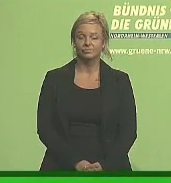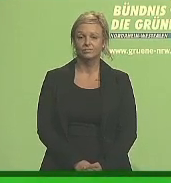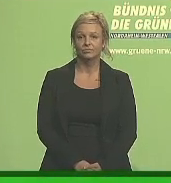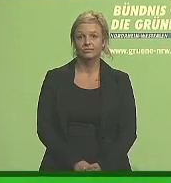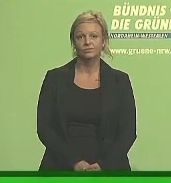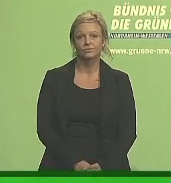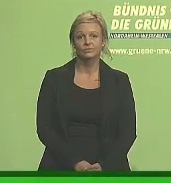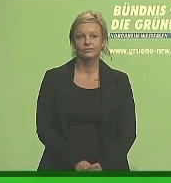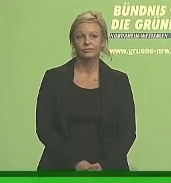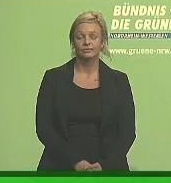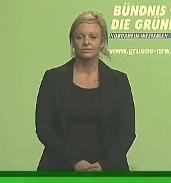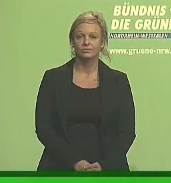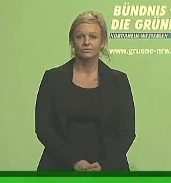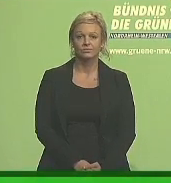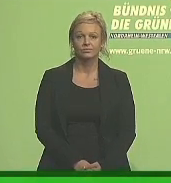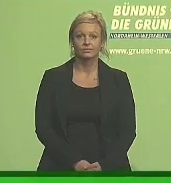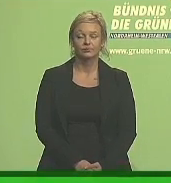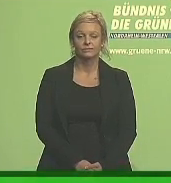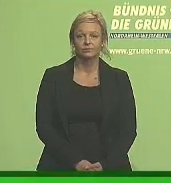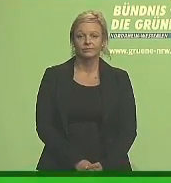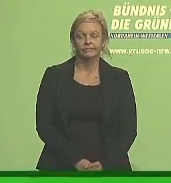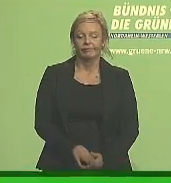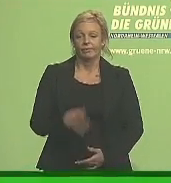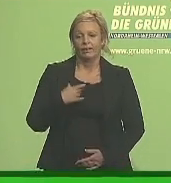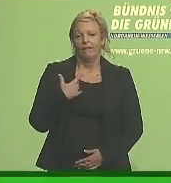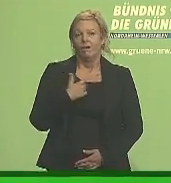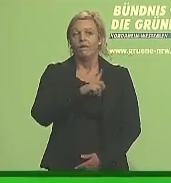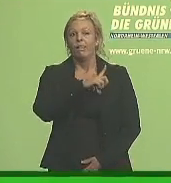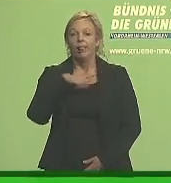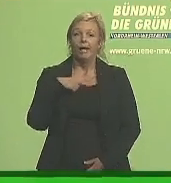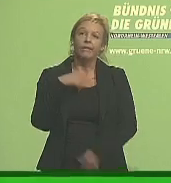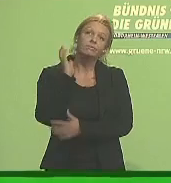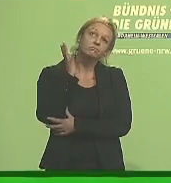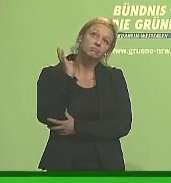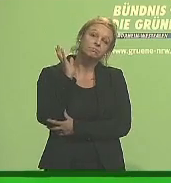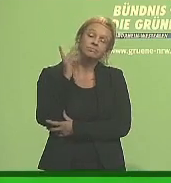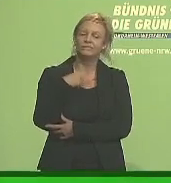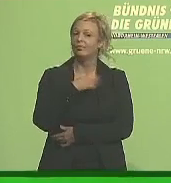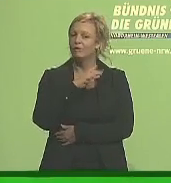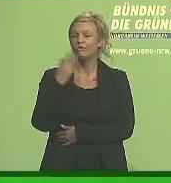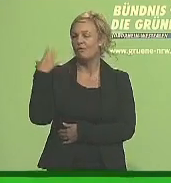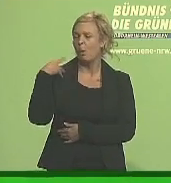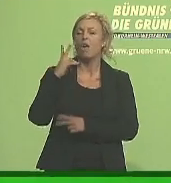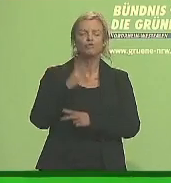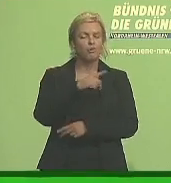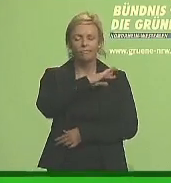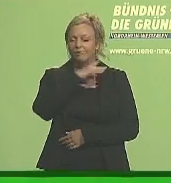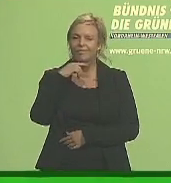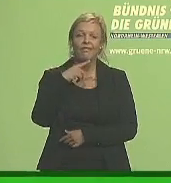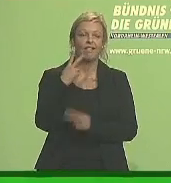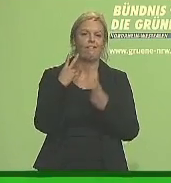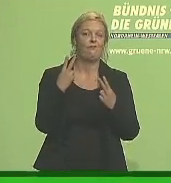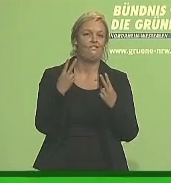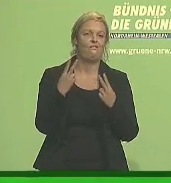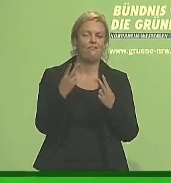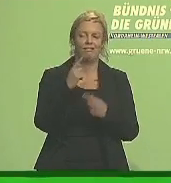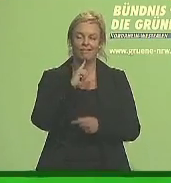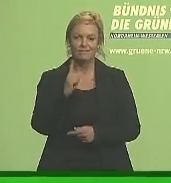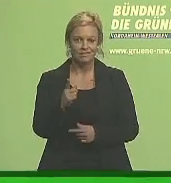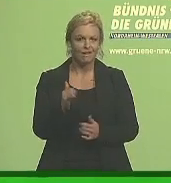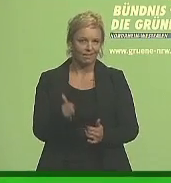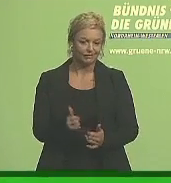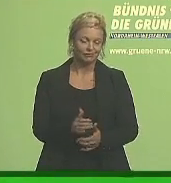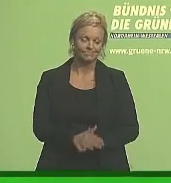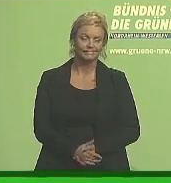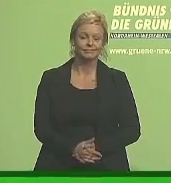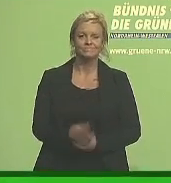Und ich will es jetzt an dieser Stelle nicht zu lang machen, weil viele vor mir schon viele richtige, wichtige Dinge gesagt haben. Deswegen möchte ich ganz zum